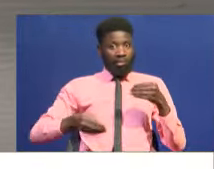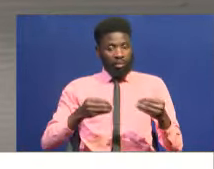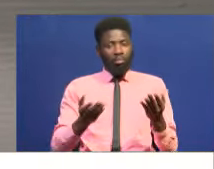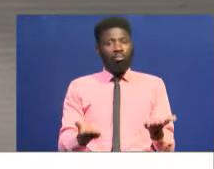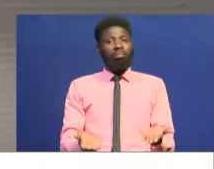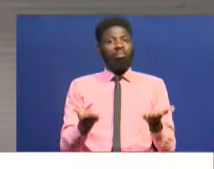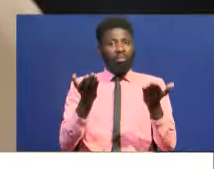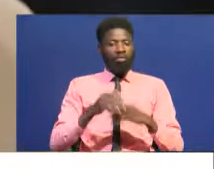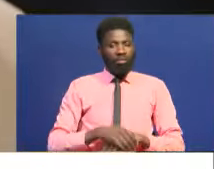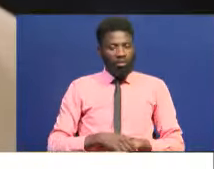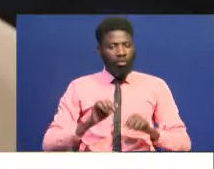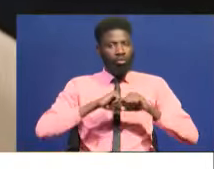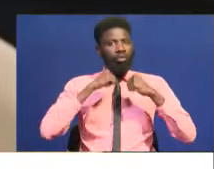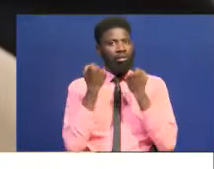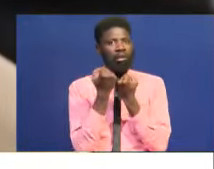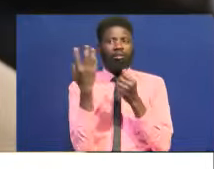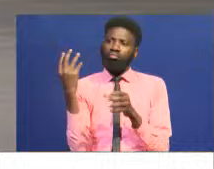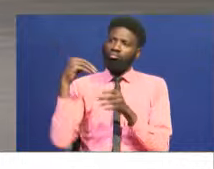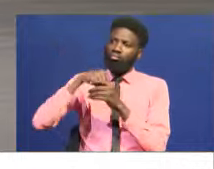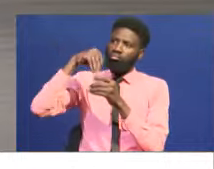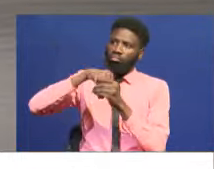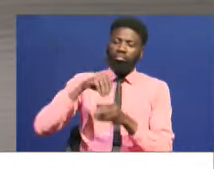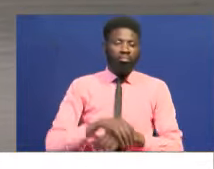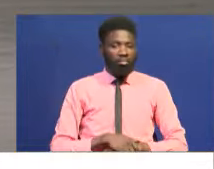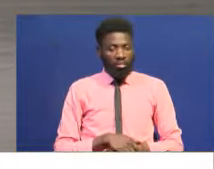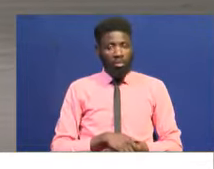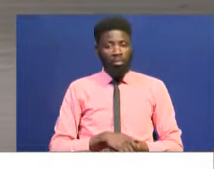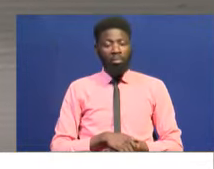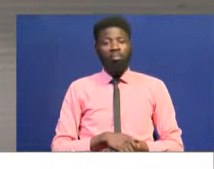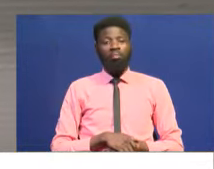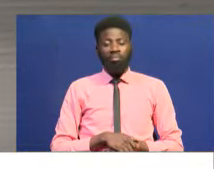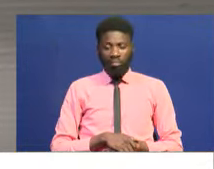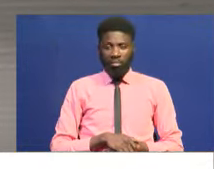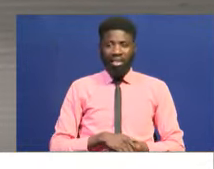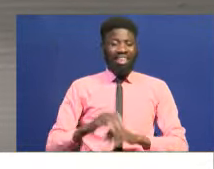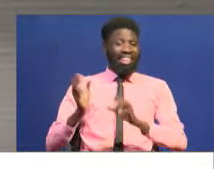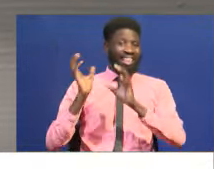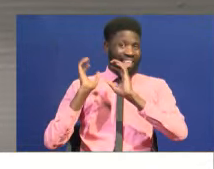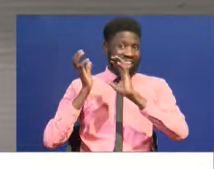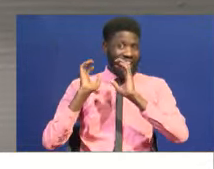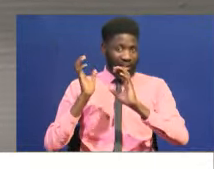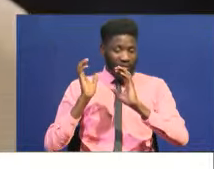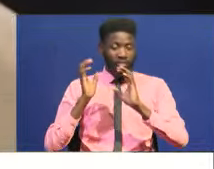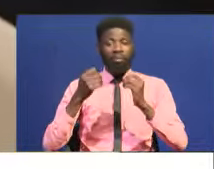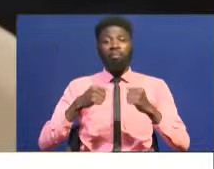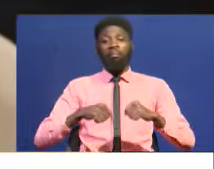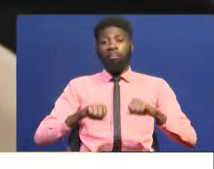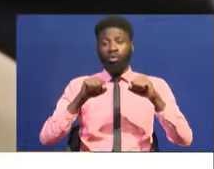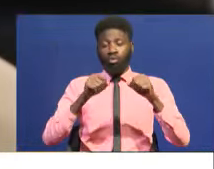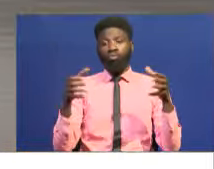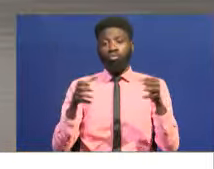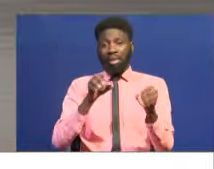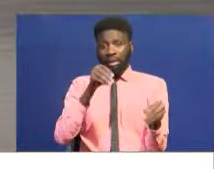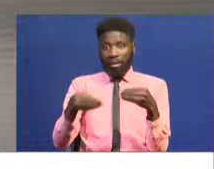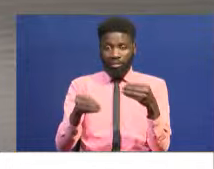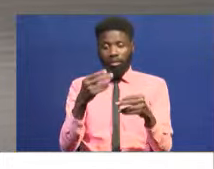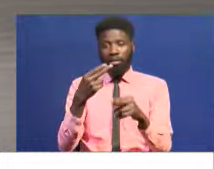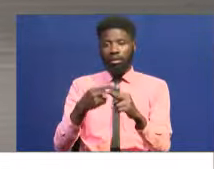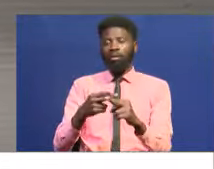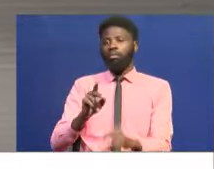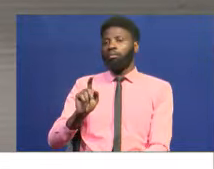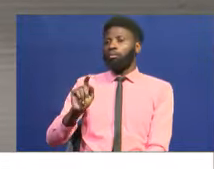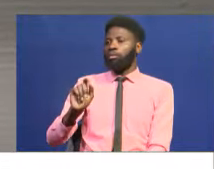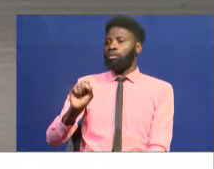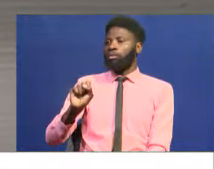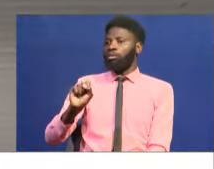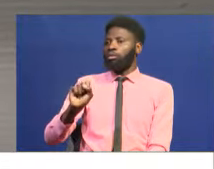jamii. Mkurugenzi wa baraza la kitaifa la walemavu katika kaunti ya Kilifi, Mathias Stuma, alisifia hatua hiyo akisema utapiga